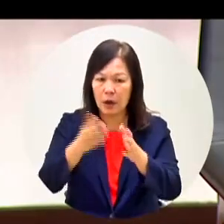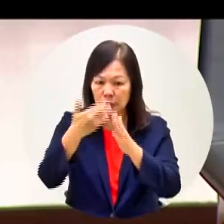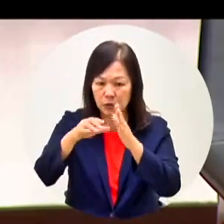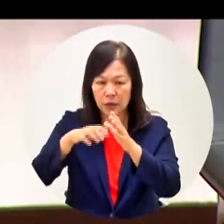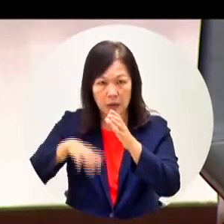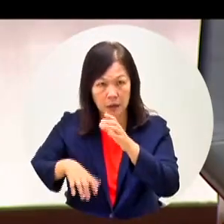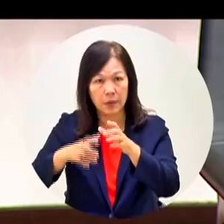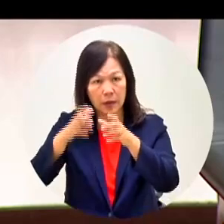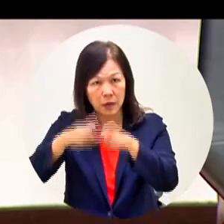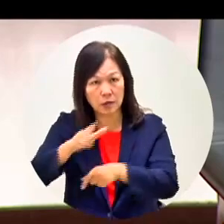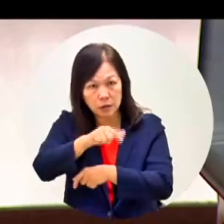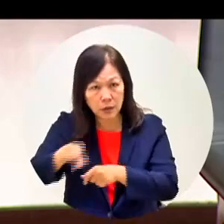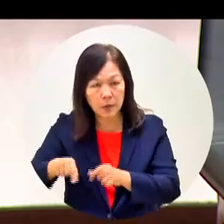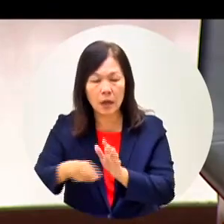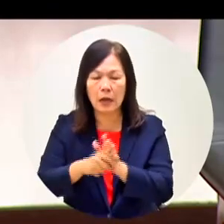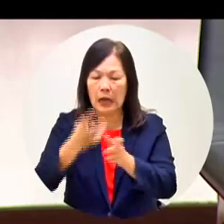前